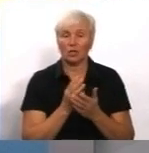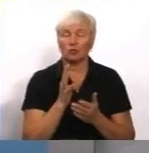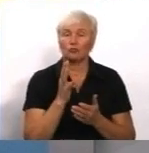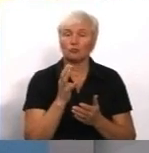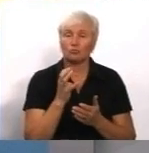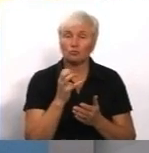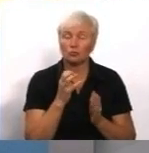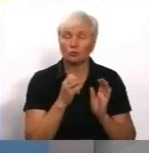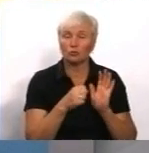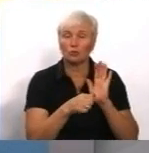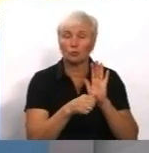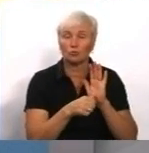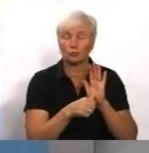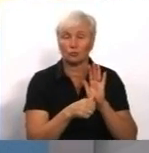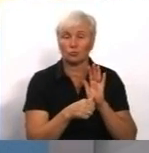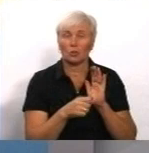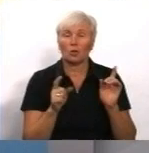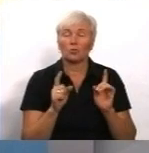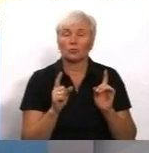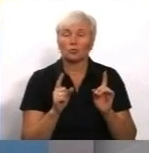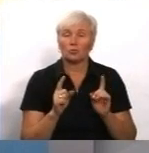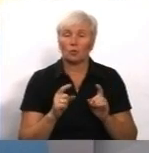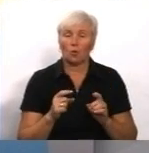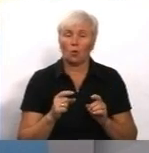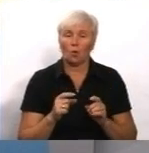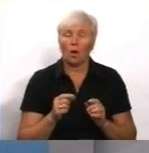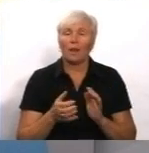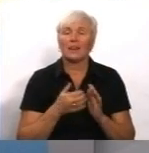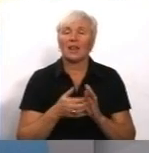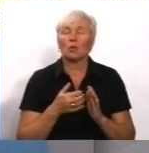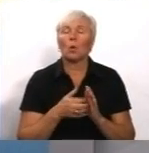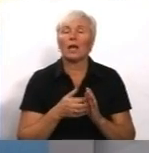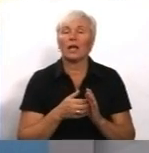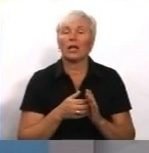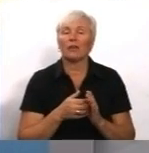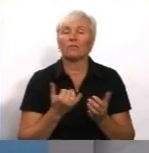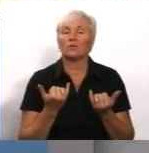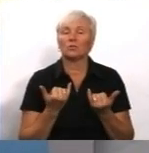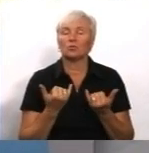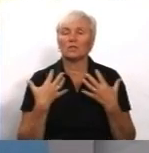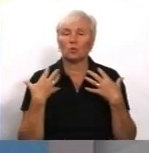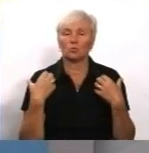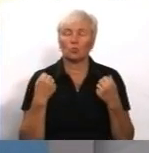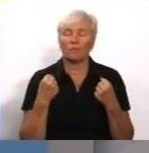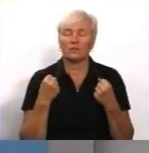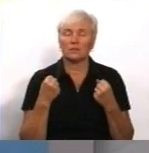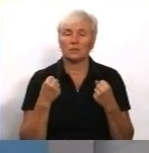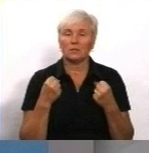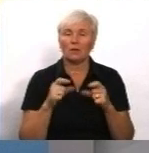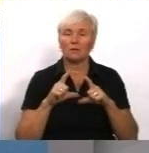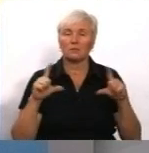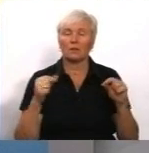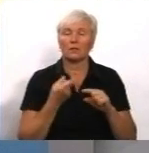Щодо основних недоліків на сьогодні в оздоровчих закладах, це